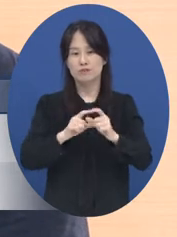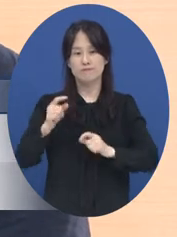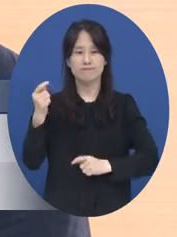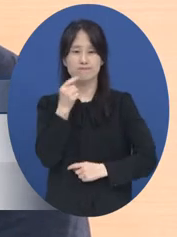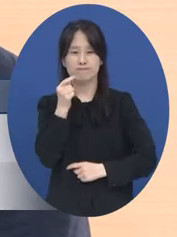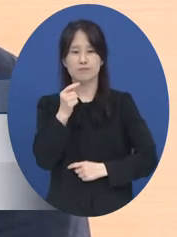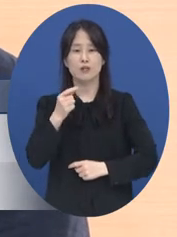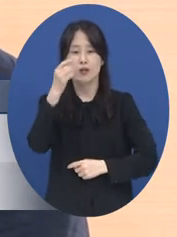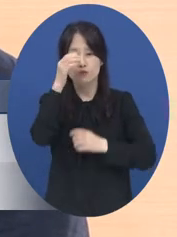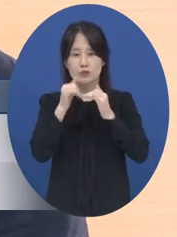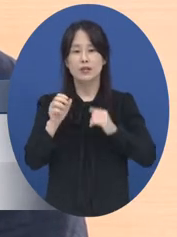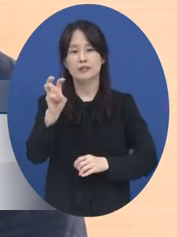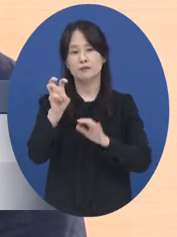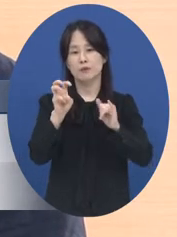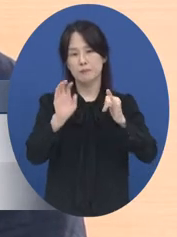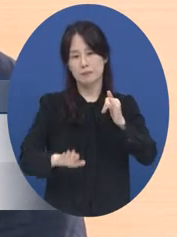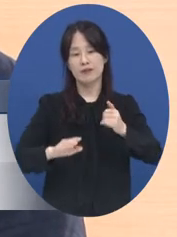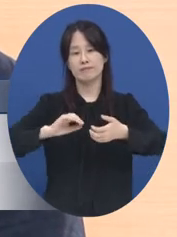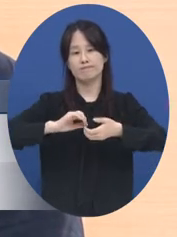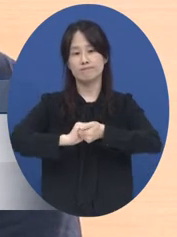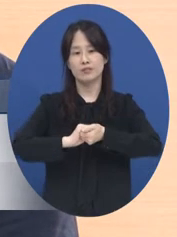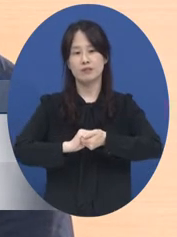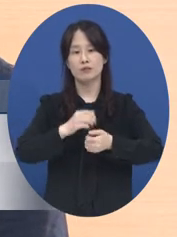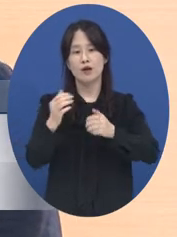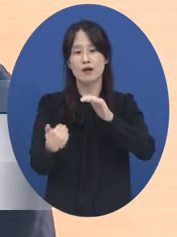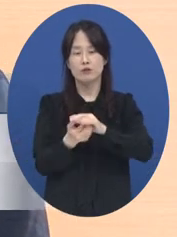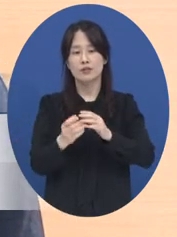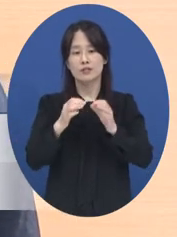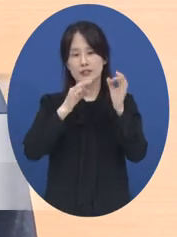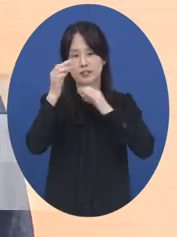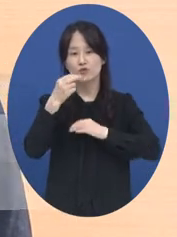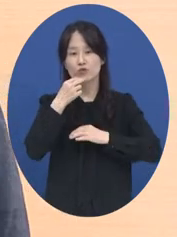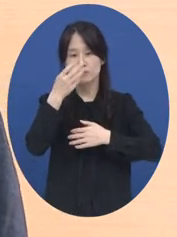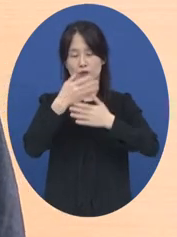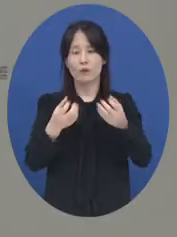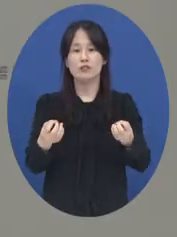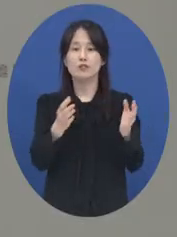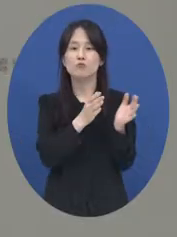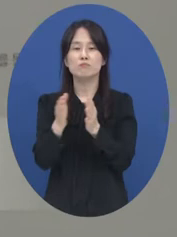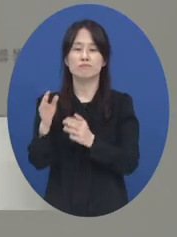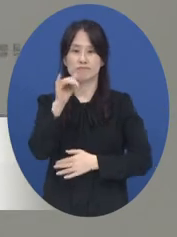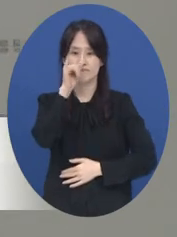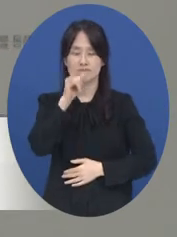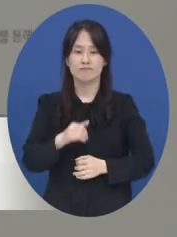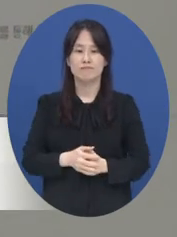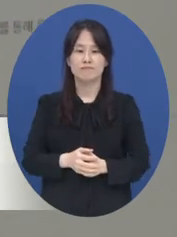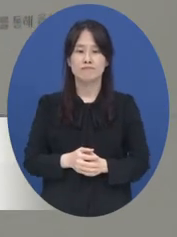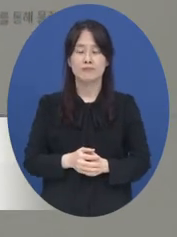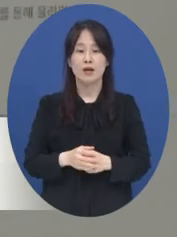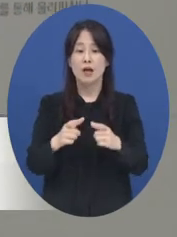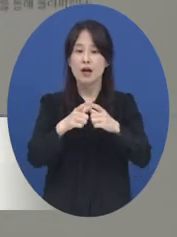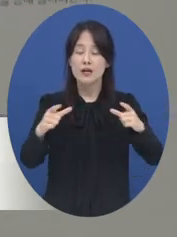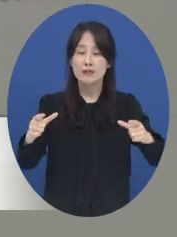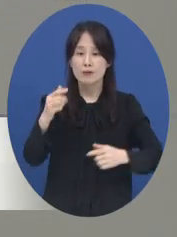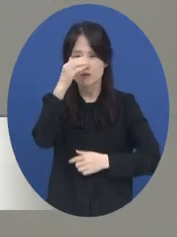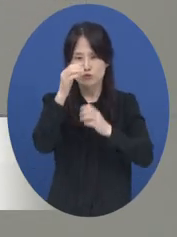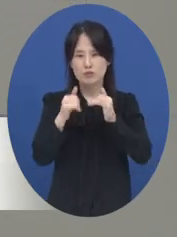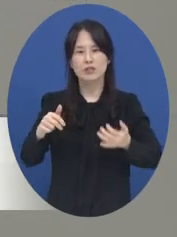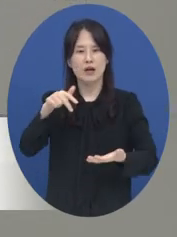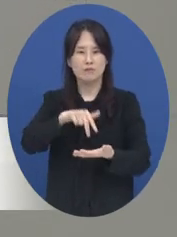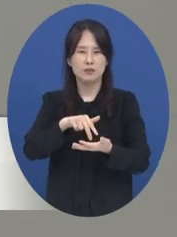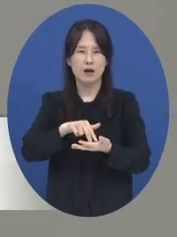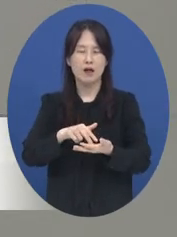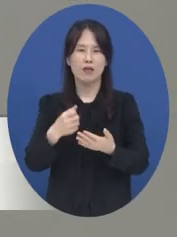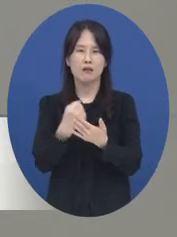강화된 관객수를 30명 미만으로 제한해서 최대한 안전한 영화제를 개최하려고 준비하고 있습니다. 하지만 일반 관객들의 입장이